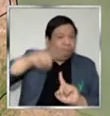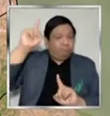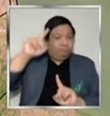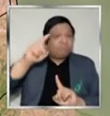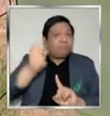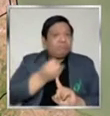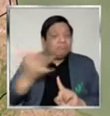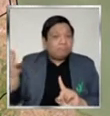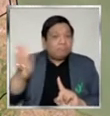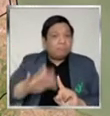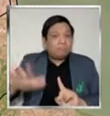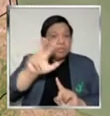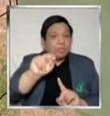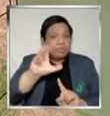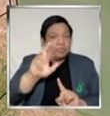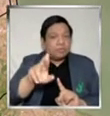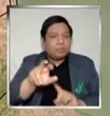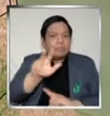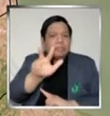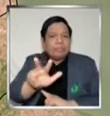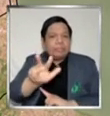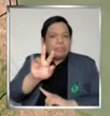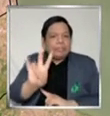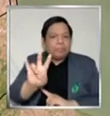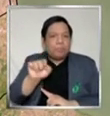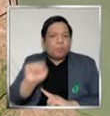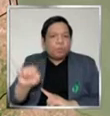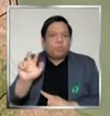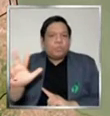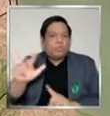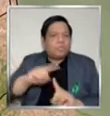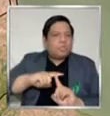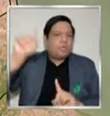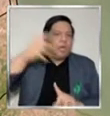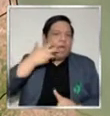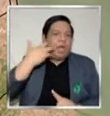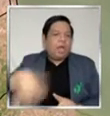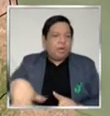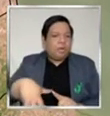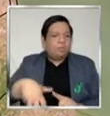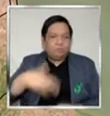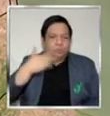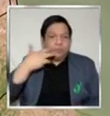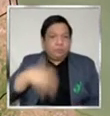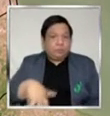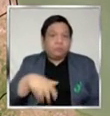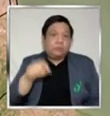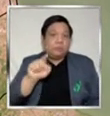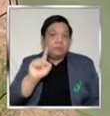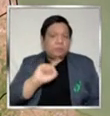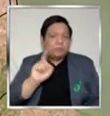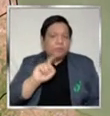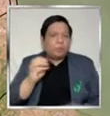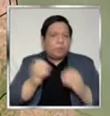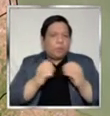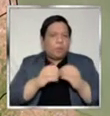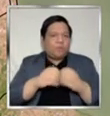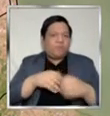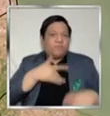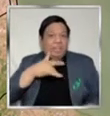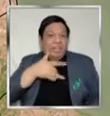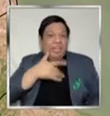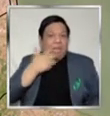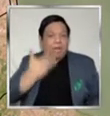sa 37.3 degrees Celsius. Ang init factor niyan mga kapuso mas mataas sa 41 degrees Celsius.